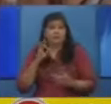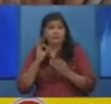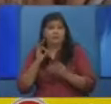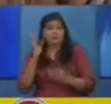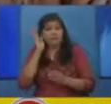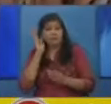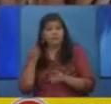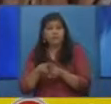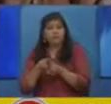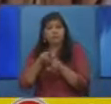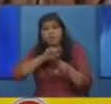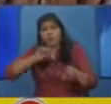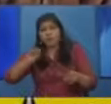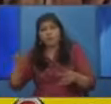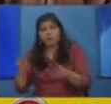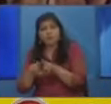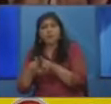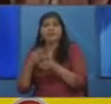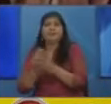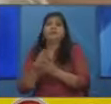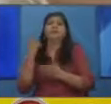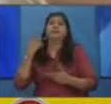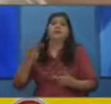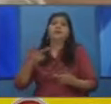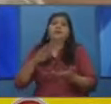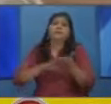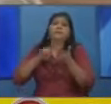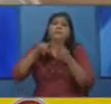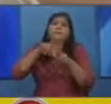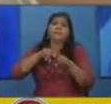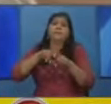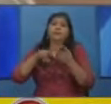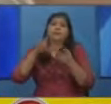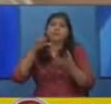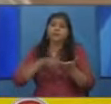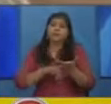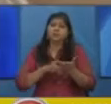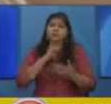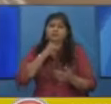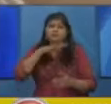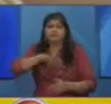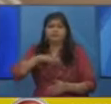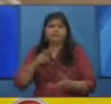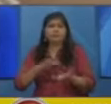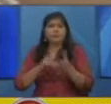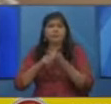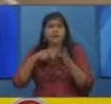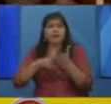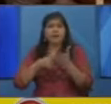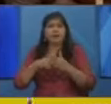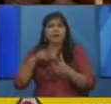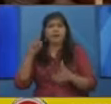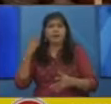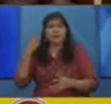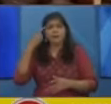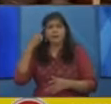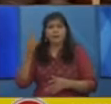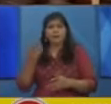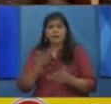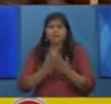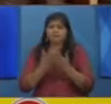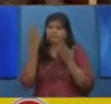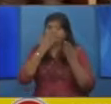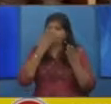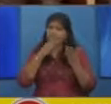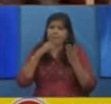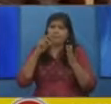है। दरअसल मेक्सिको के एक युवा मार्क ब्राउन ने एक बार महात्मा गांधी पर एक फिल्म